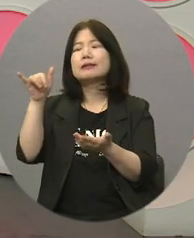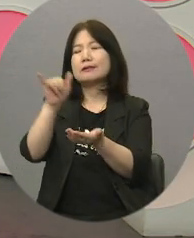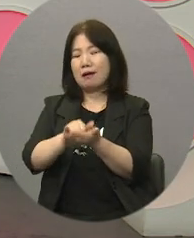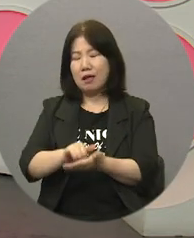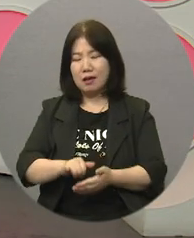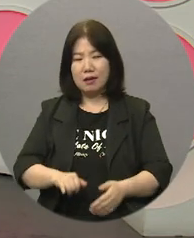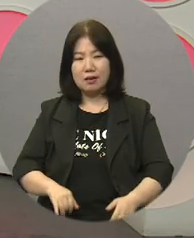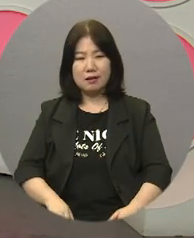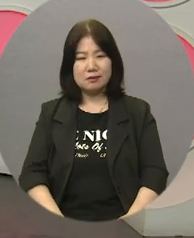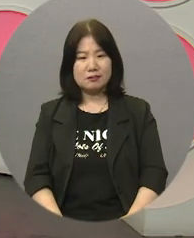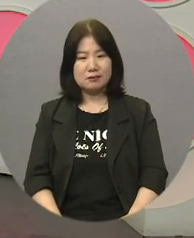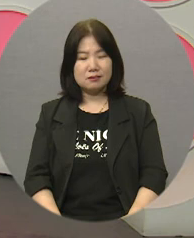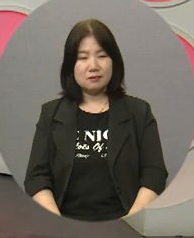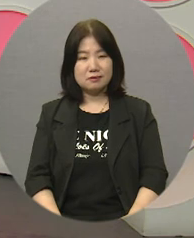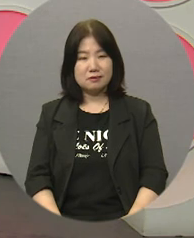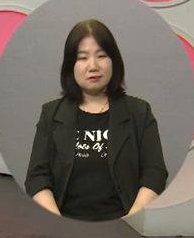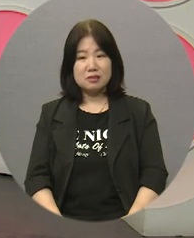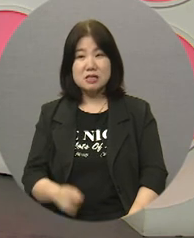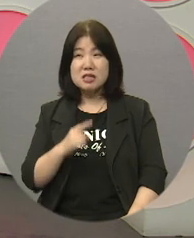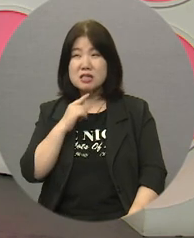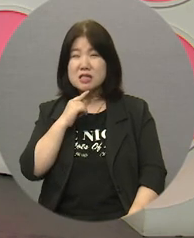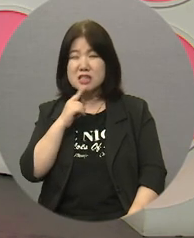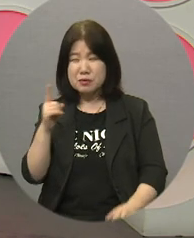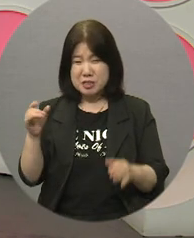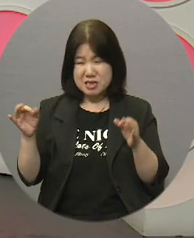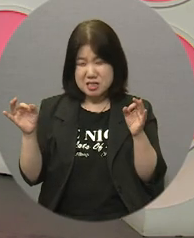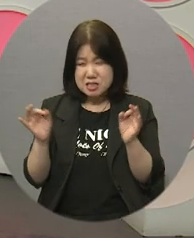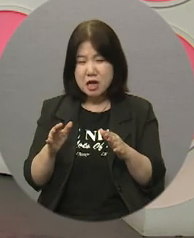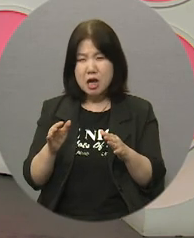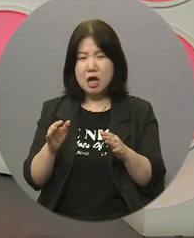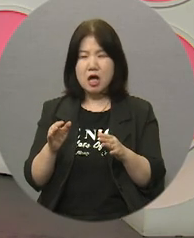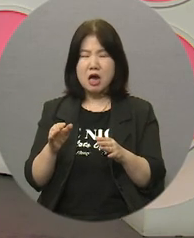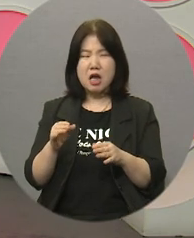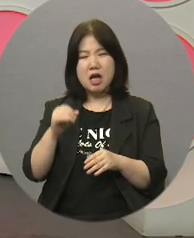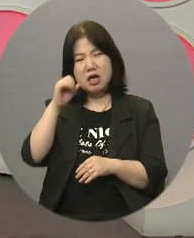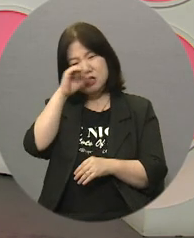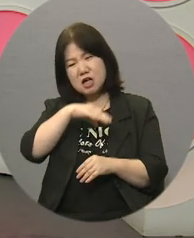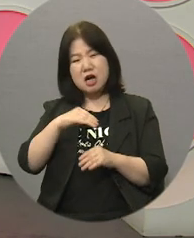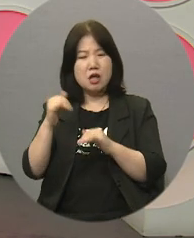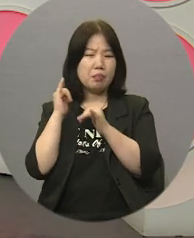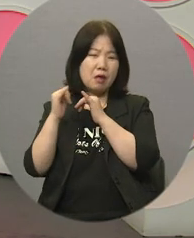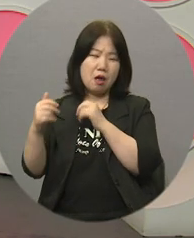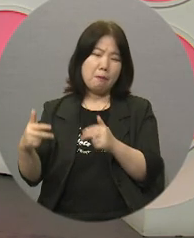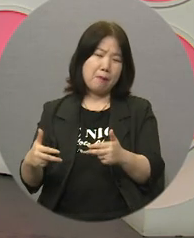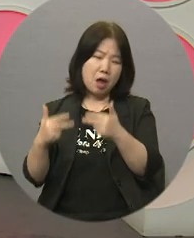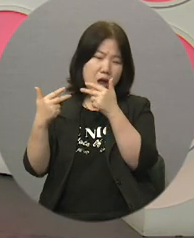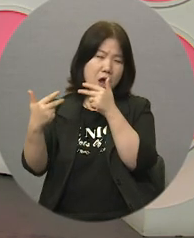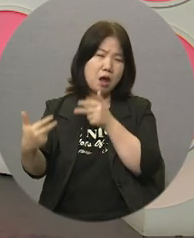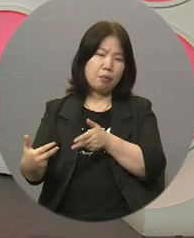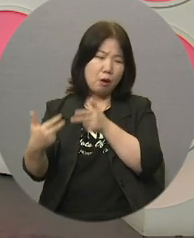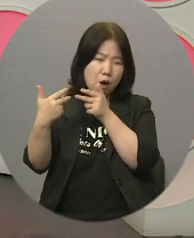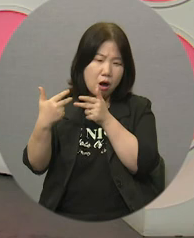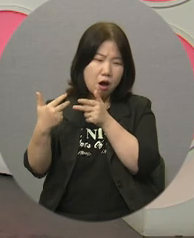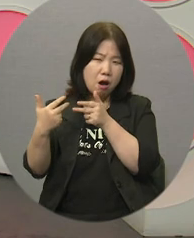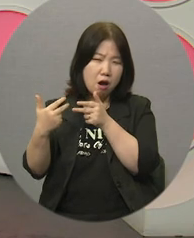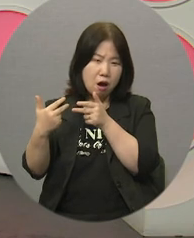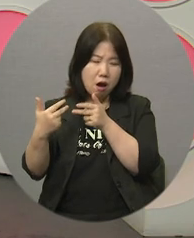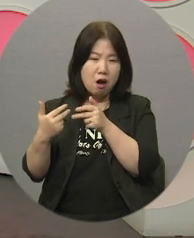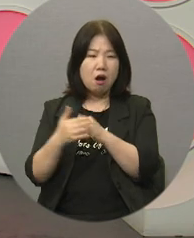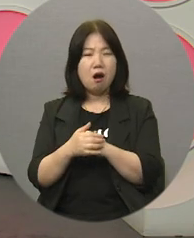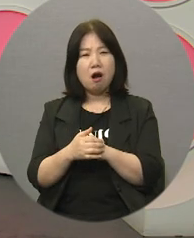끊어라. 1분도 채 되지 않는 투명스러운 영상통화가 우리